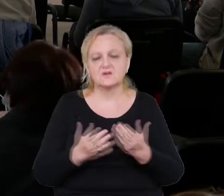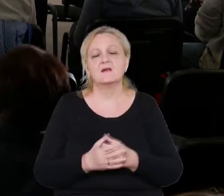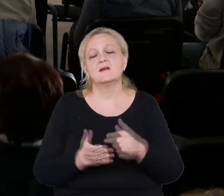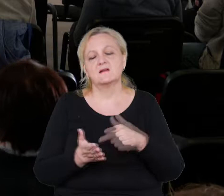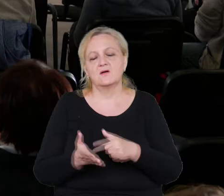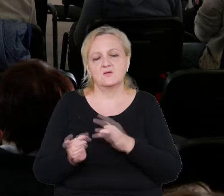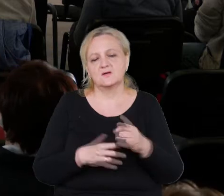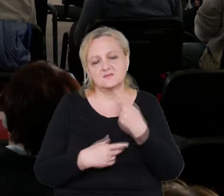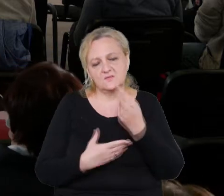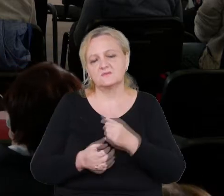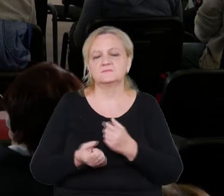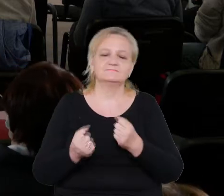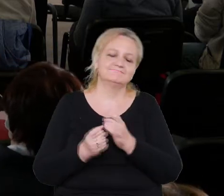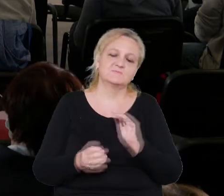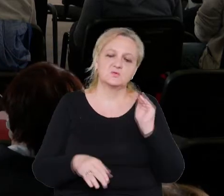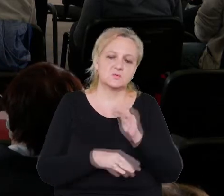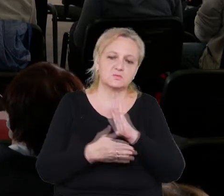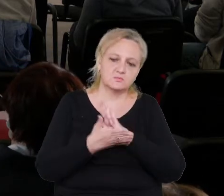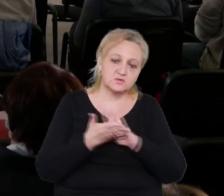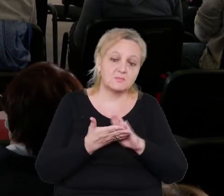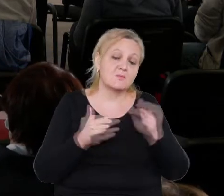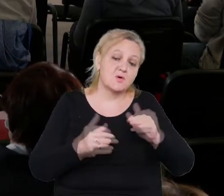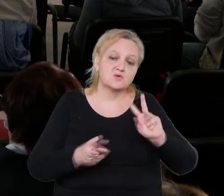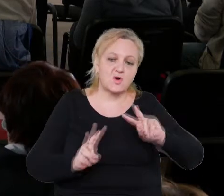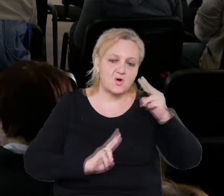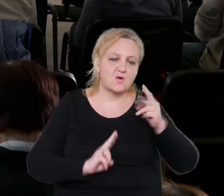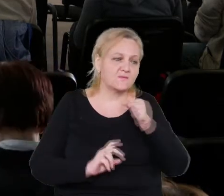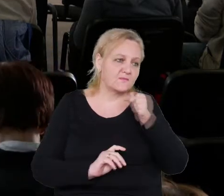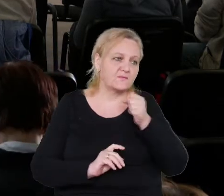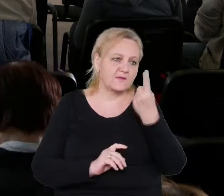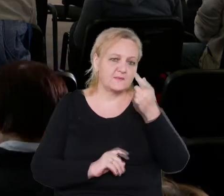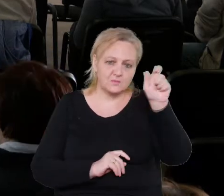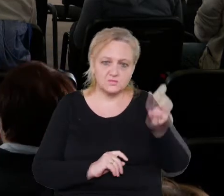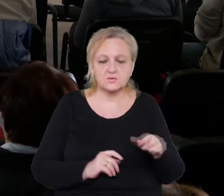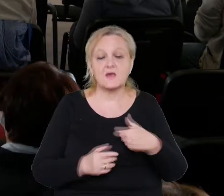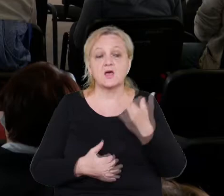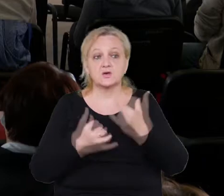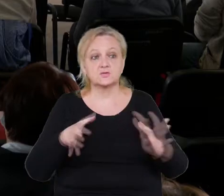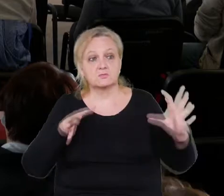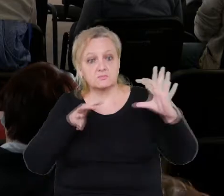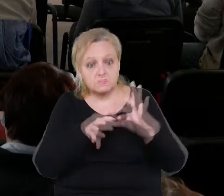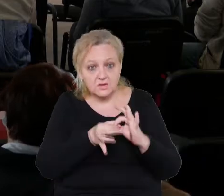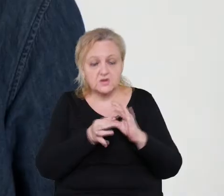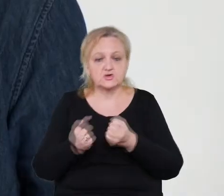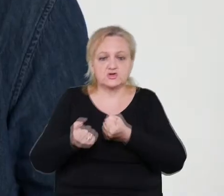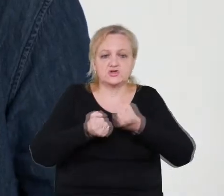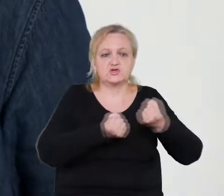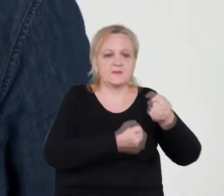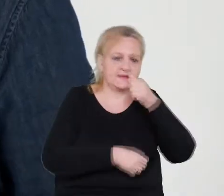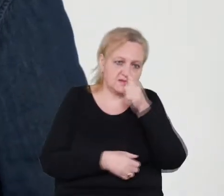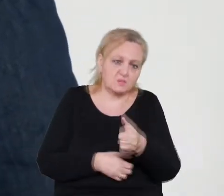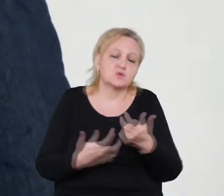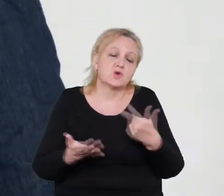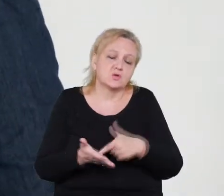ja najmocniej Z góry przepraszam jeżeli będziemy musieli ją odwołać ale nie jesteśmy w stanie jak uda połączyć ten jesteśmy w stanie tego łączę utrzymać tak żeby